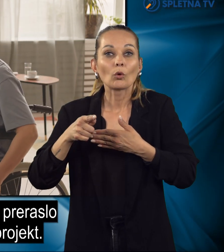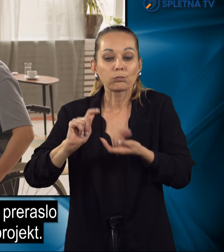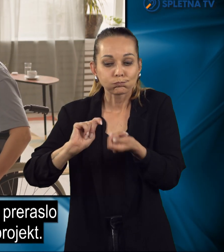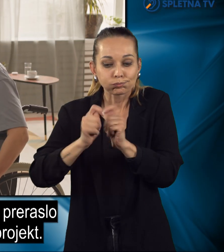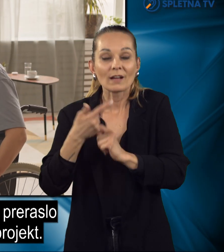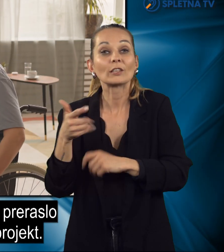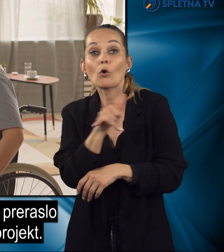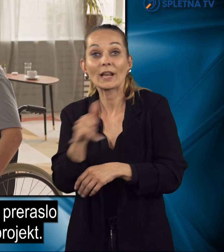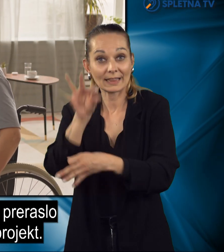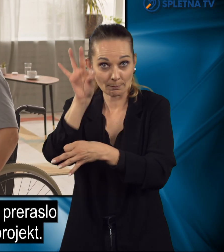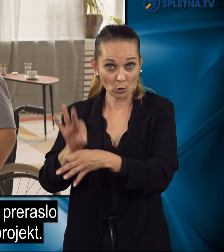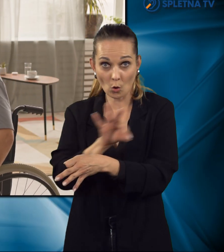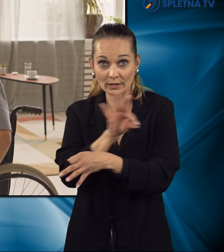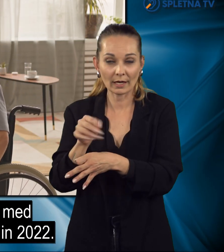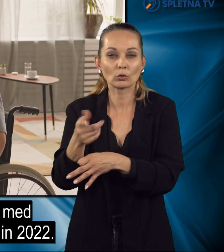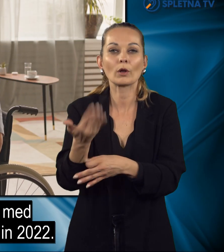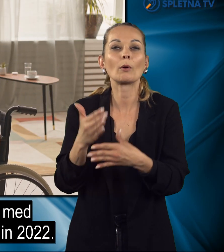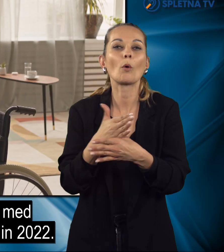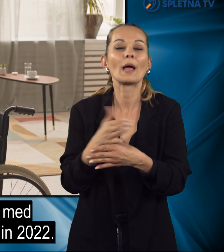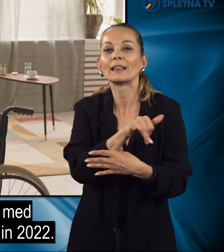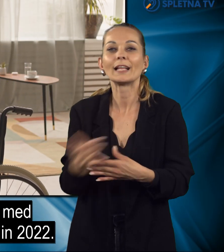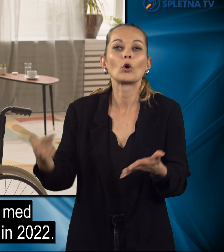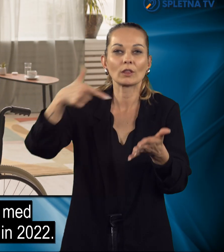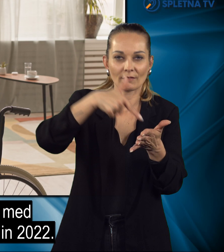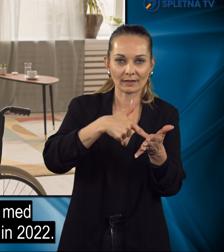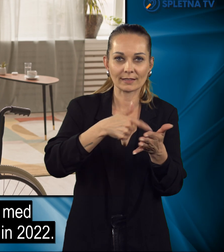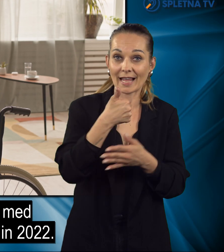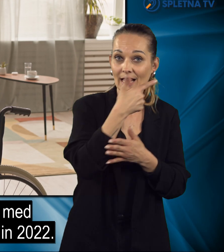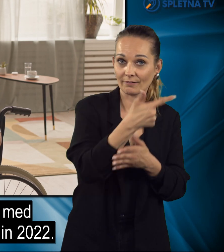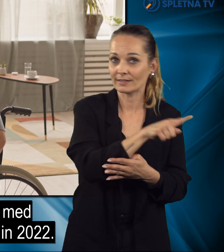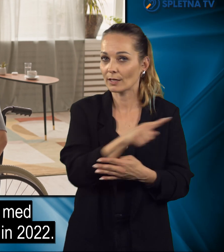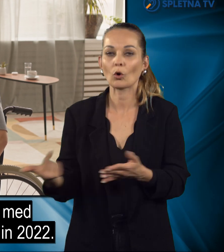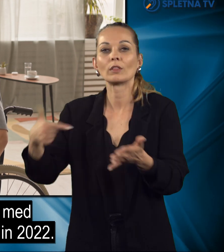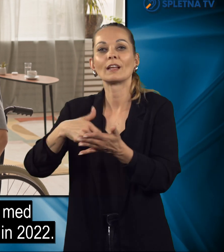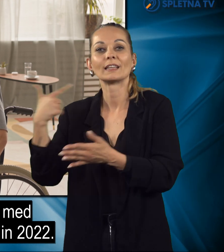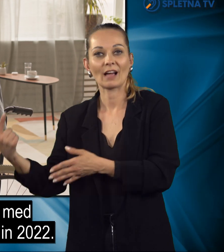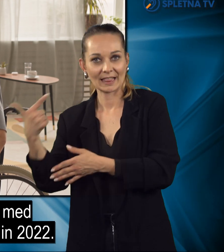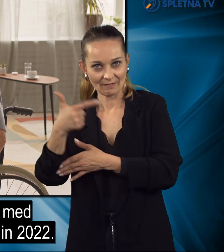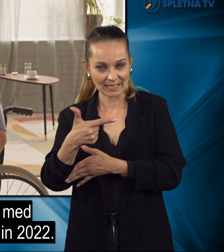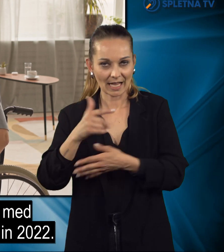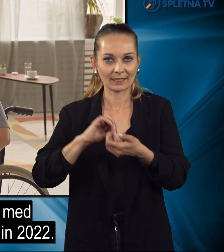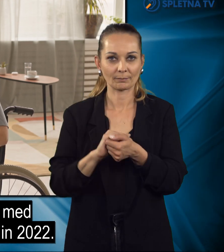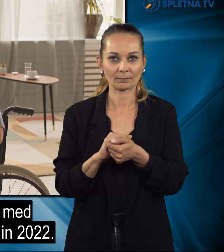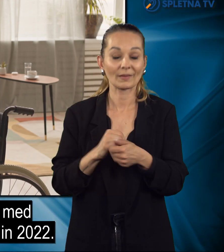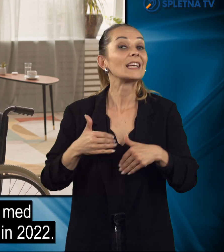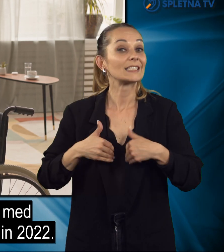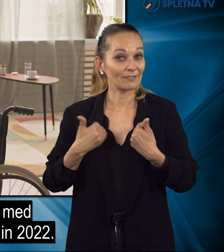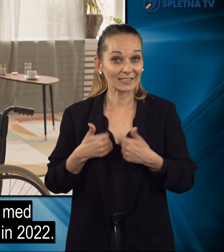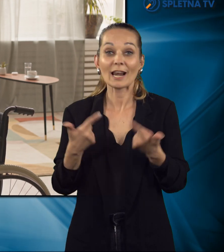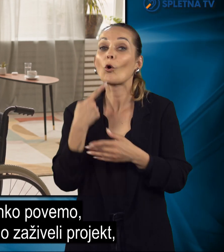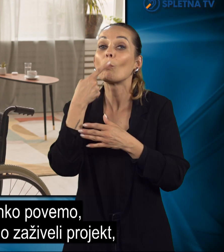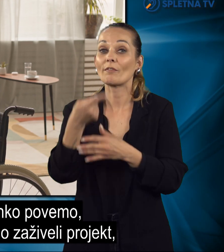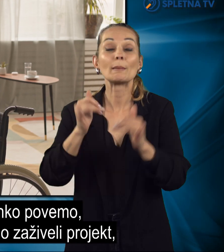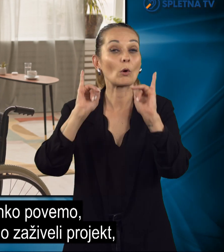v dvoletni projekt, to je bilo med letom 2021 in 2022.